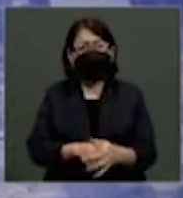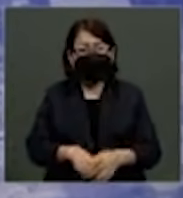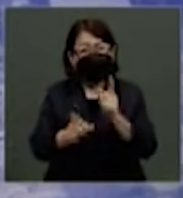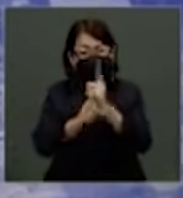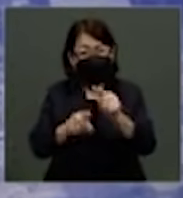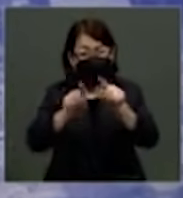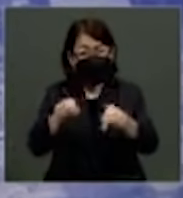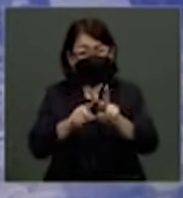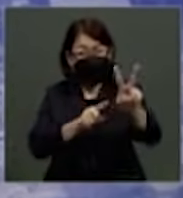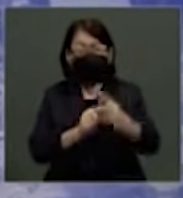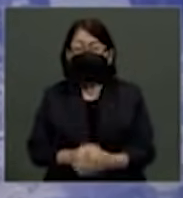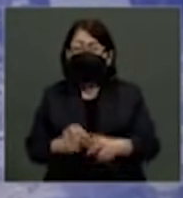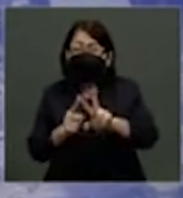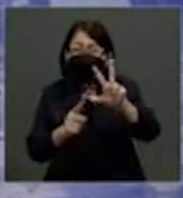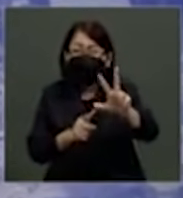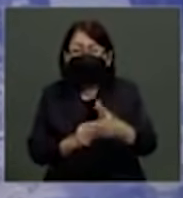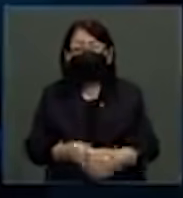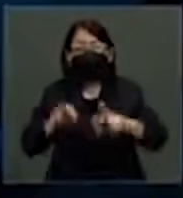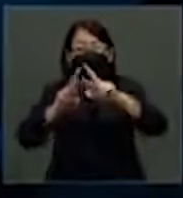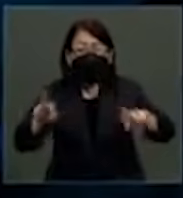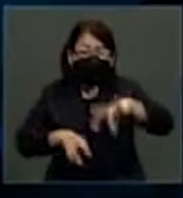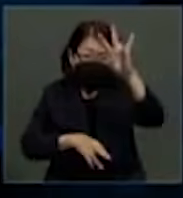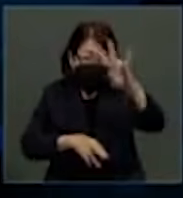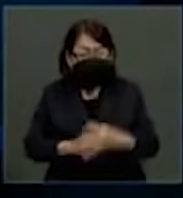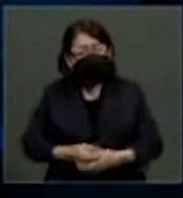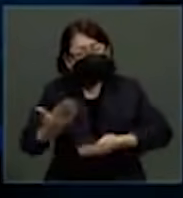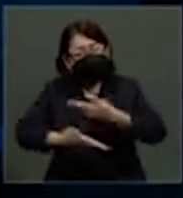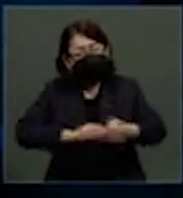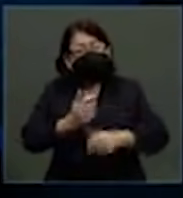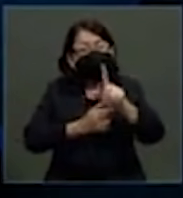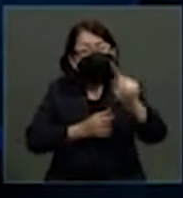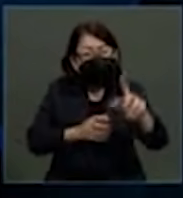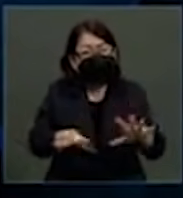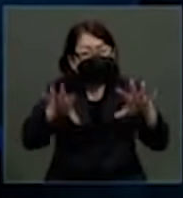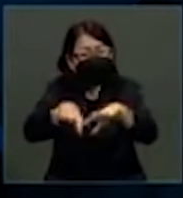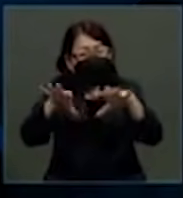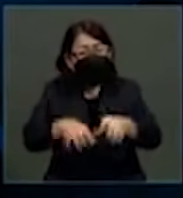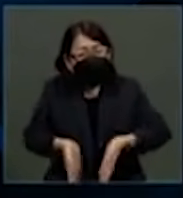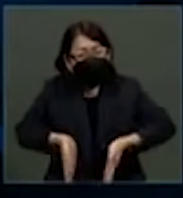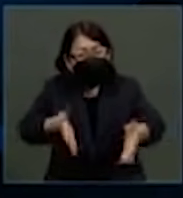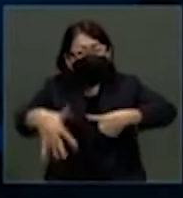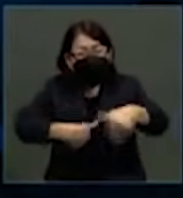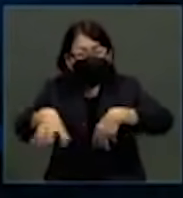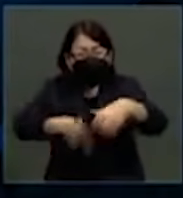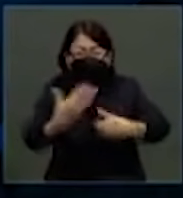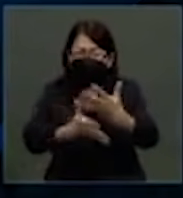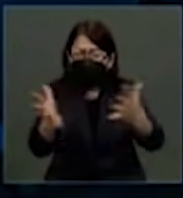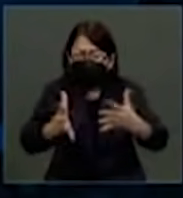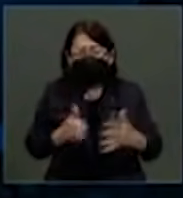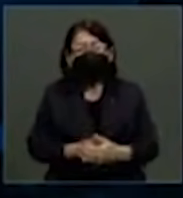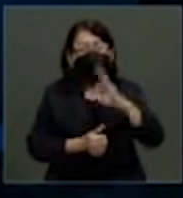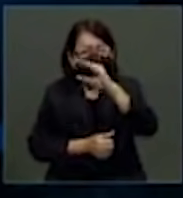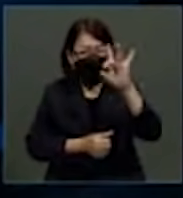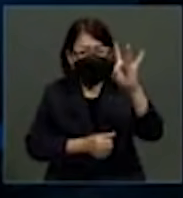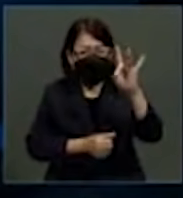ที่ทำเป็นที่ทำการของรัฐหรือเอกชนนะครับอันนี้คือวงเล็บ2วงเล็บ3คือร้านสะดวกซื้อตลาดนัดต